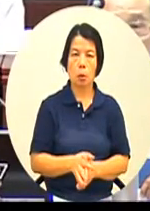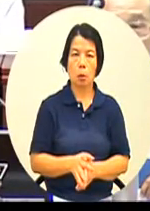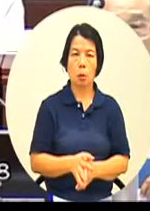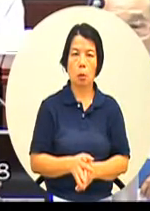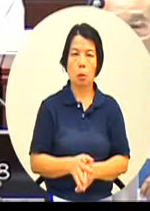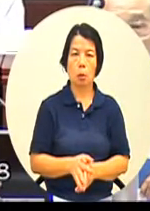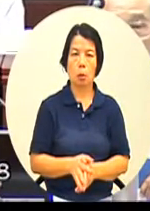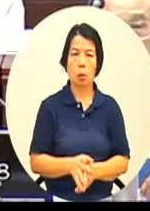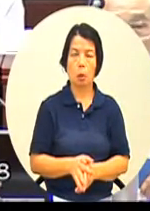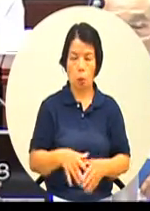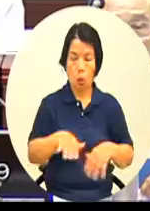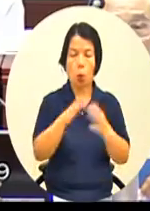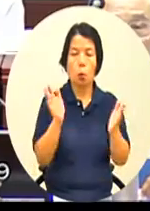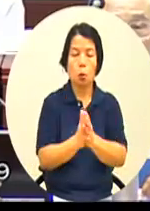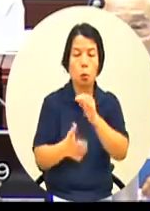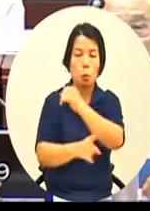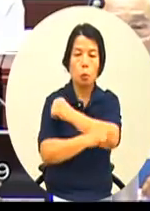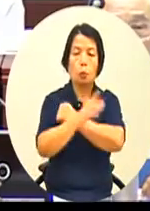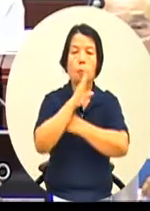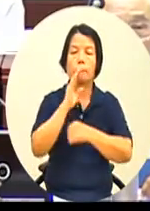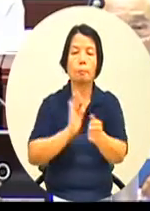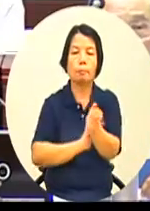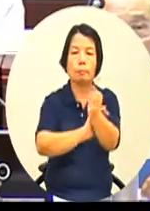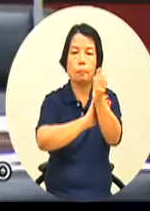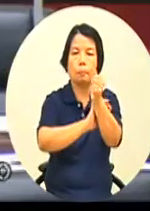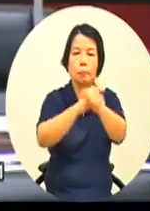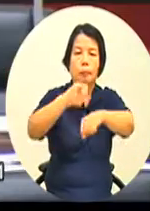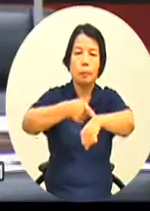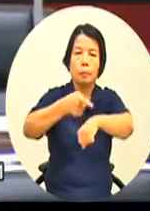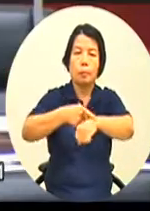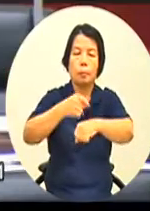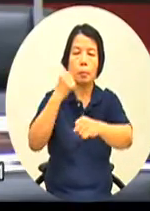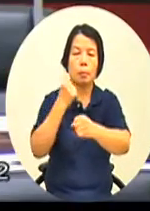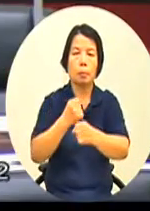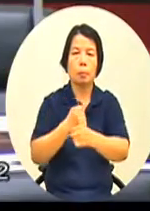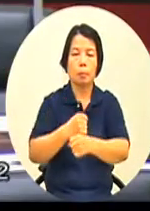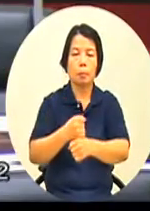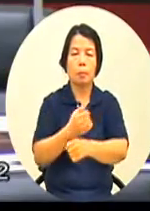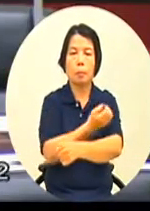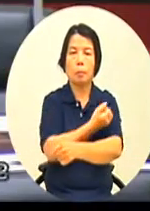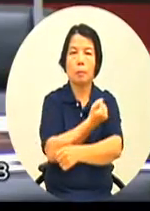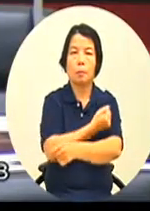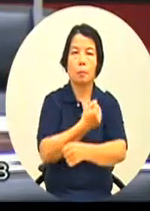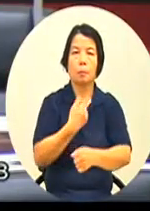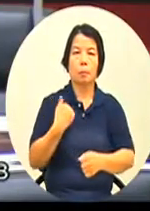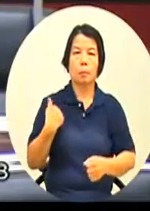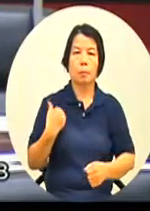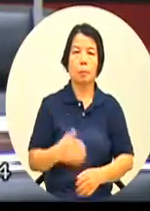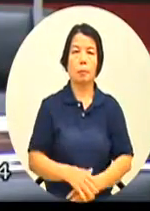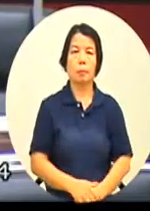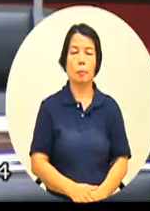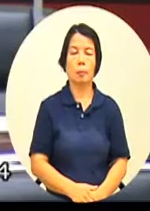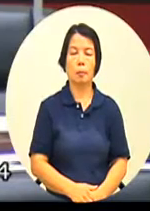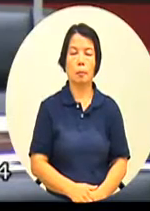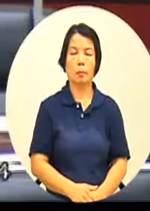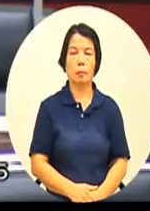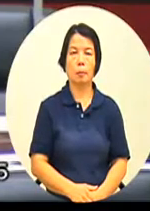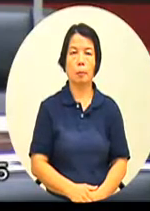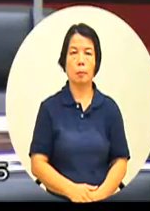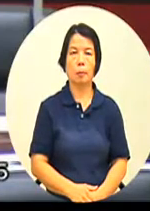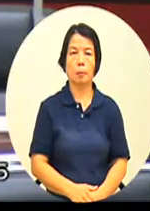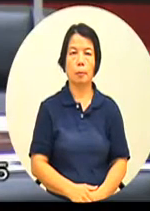能啊。 对， 是这样。 咨询性功能。好，有时我好，你请坐啊，你请